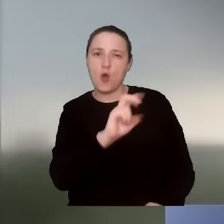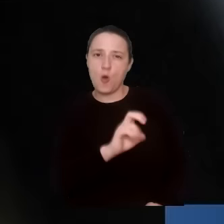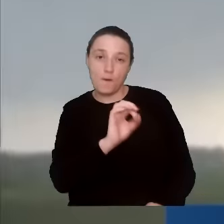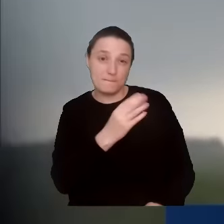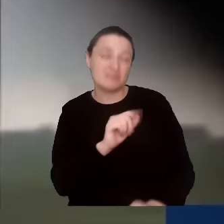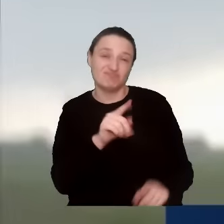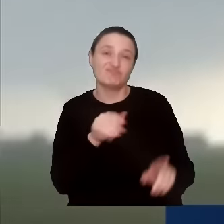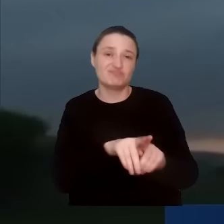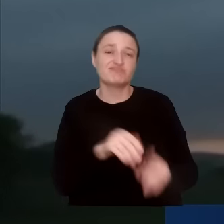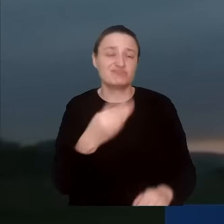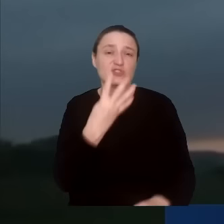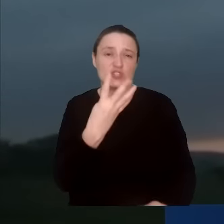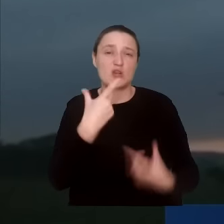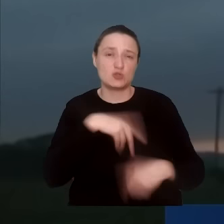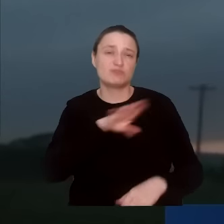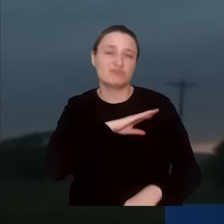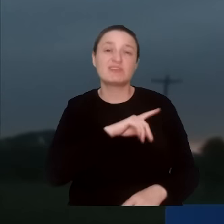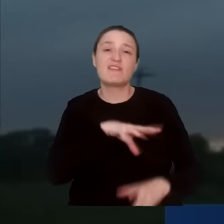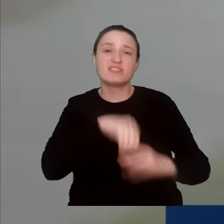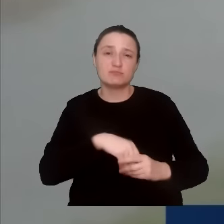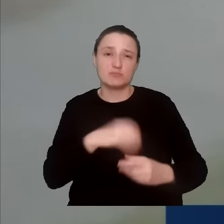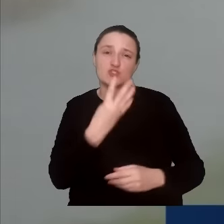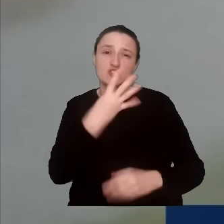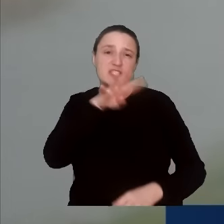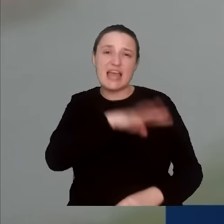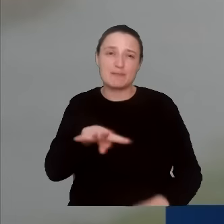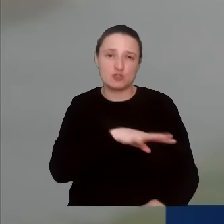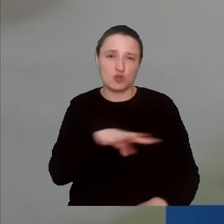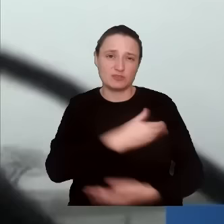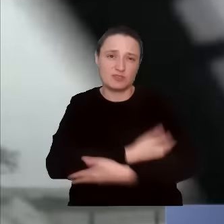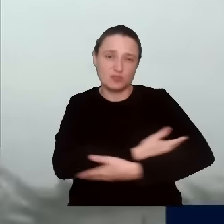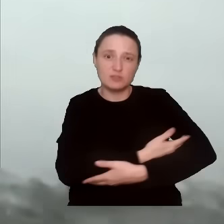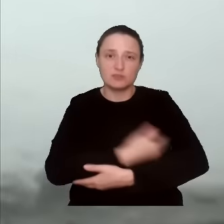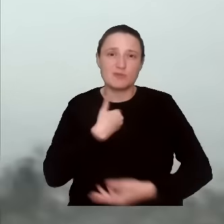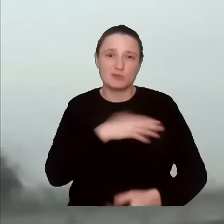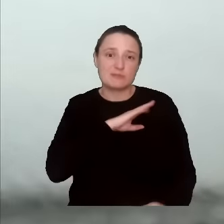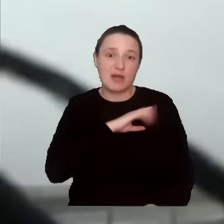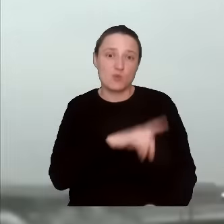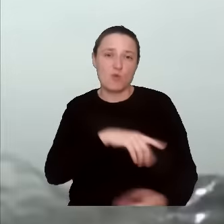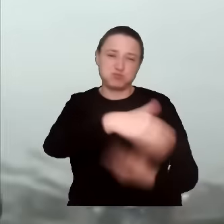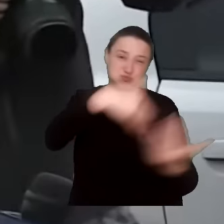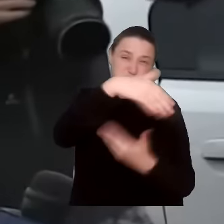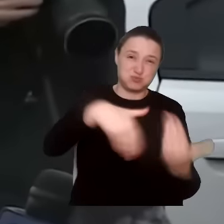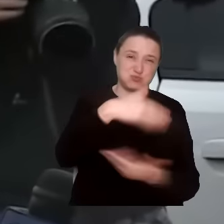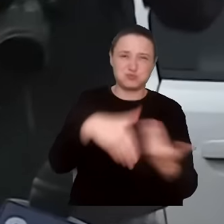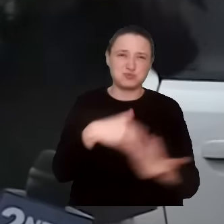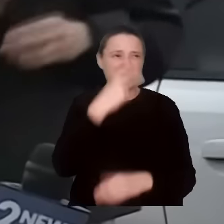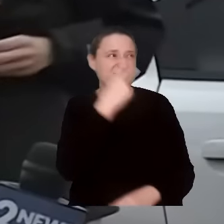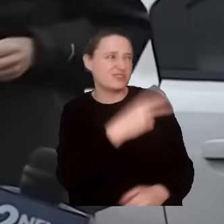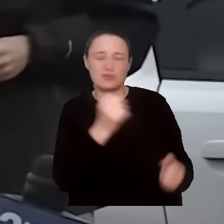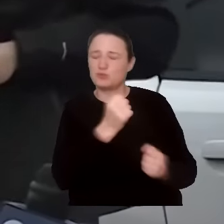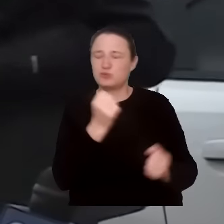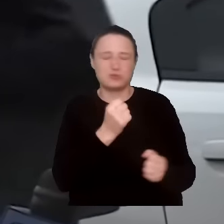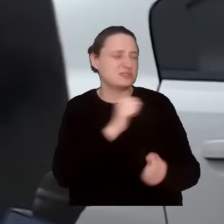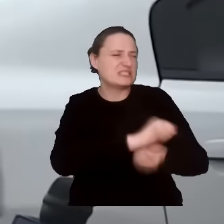4 osoby nie żyją, w tym 4-miesięczne dziecko. To skutki tornad, które nawiedziły Oklahomę. Gołym okiem widać również ogrom zniszczeń.